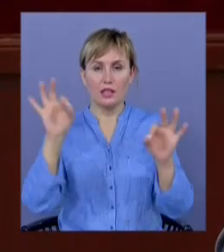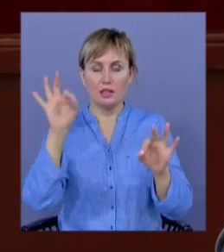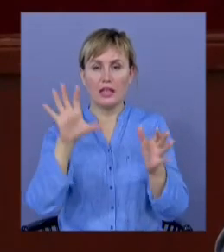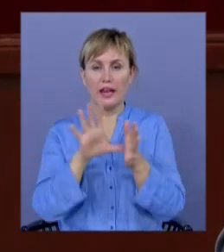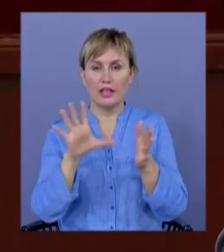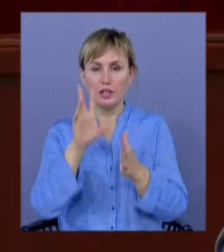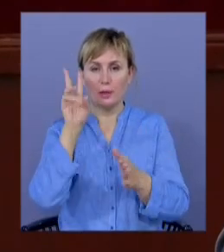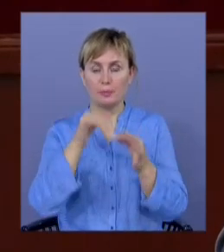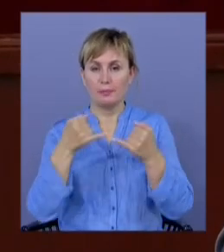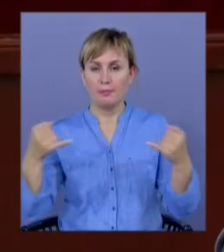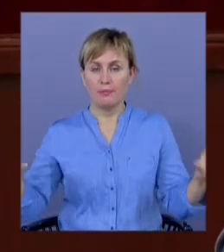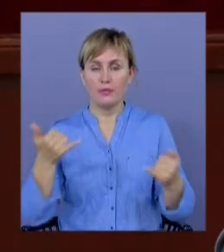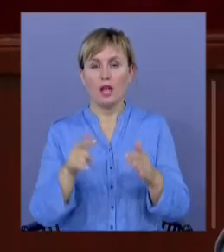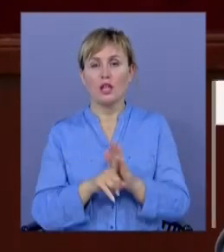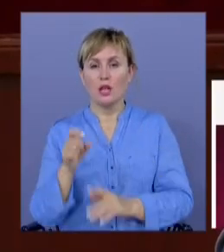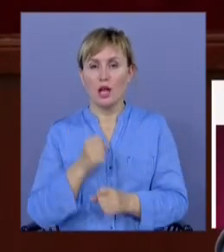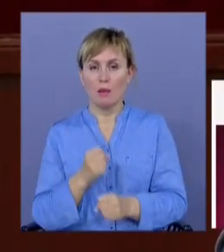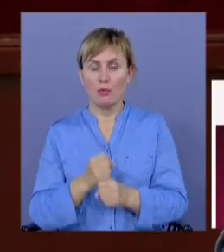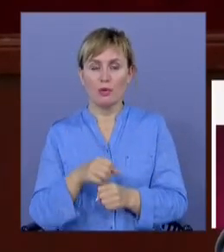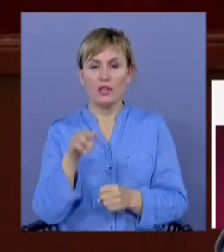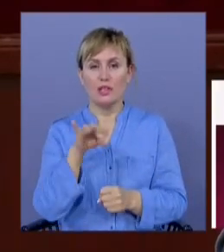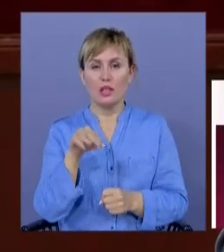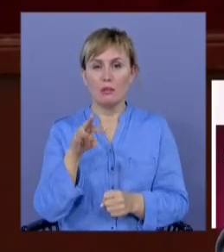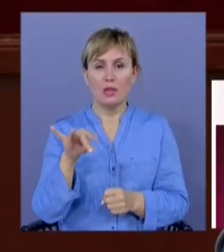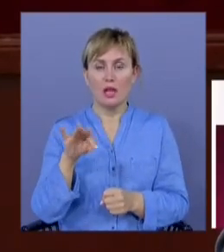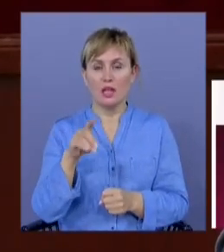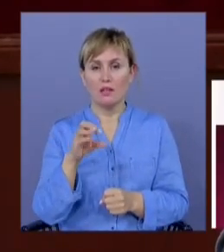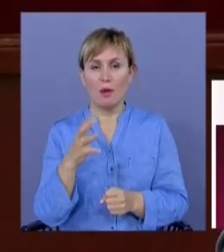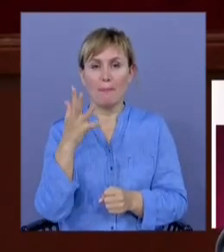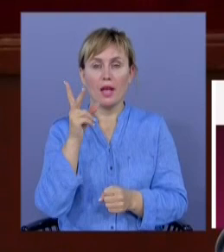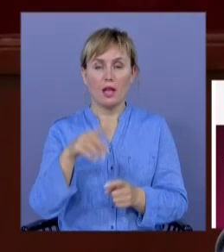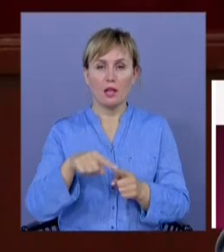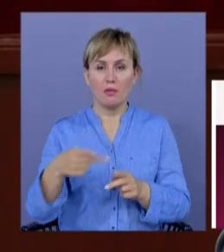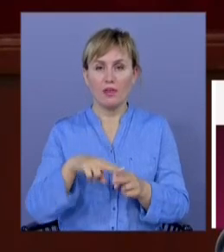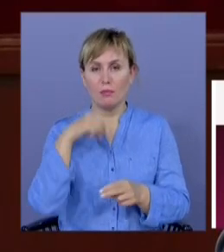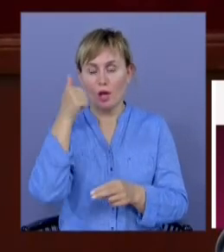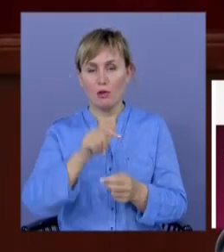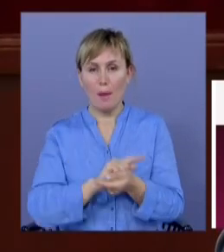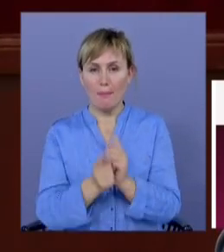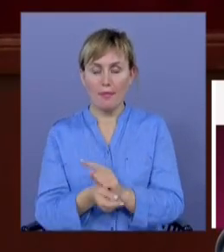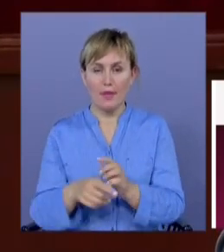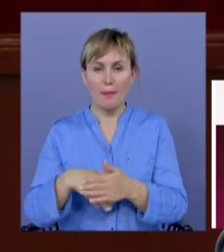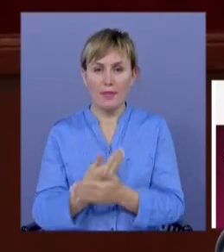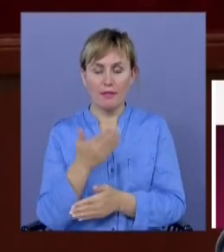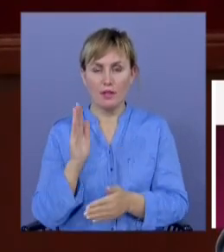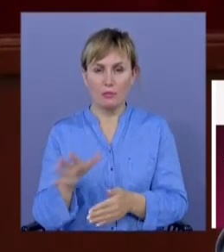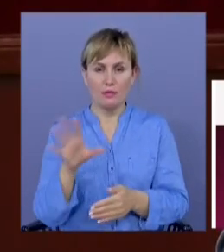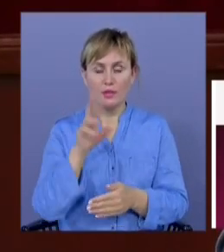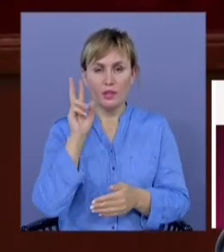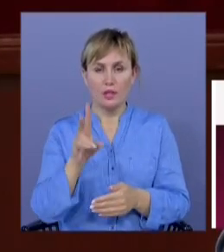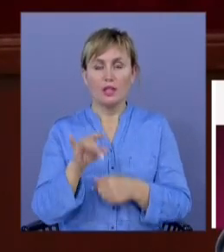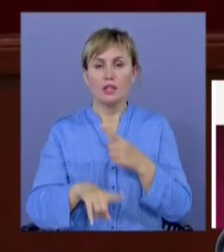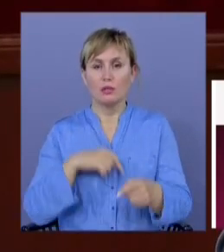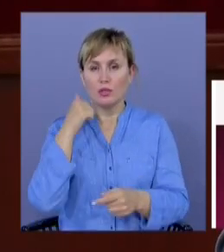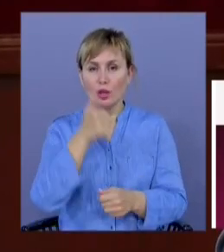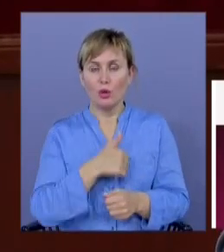Сейчас начинаем работу на Тимирязева. 5 километров в этом году обновим все троллейбусные сети. На